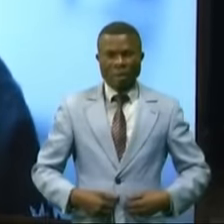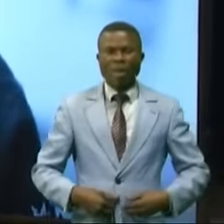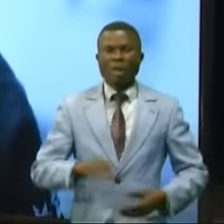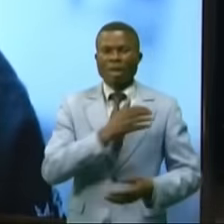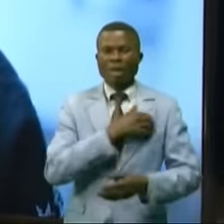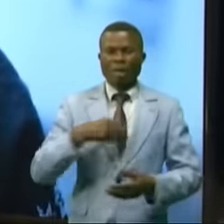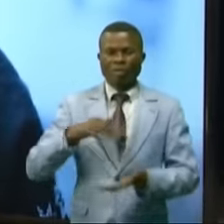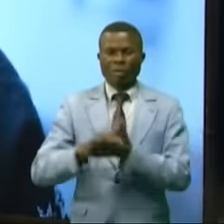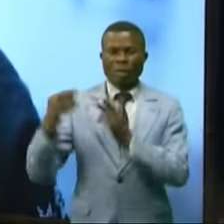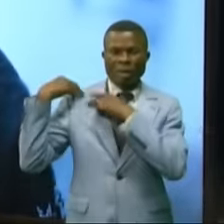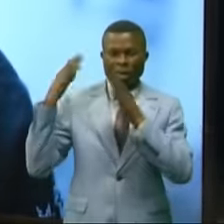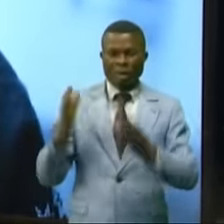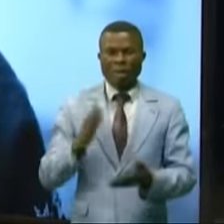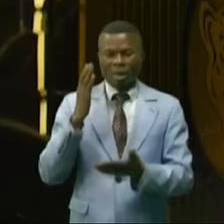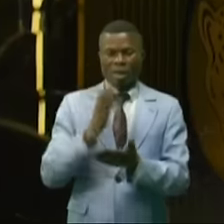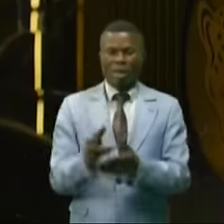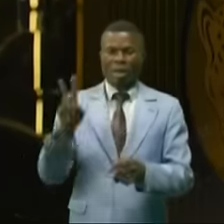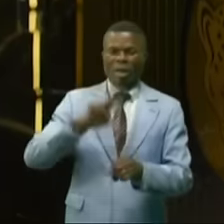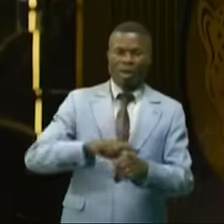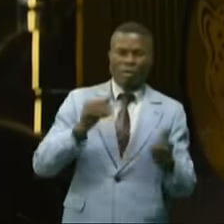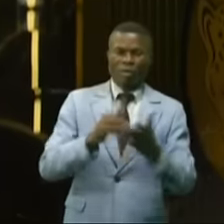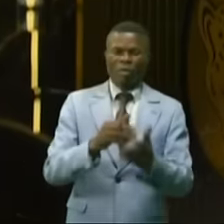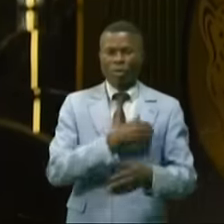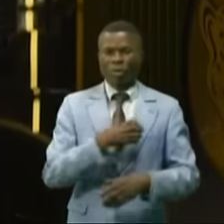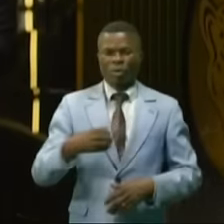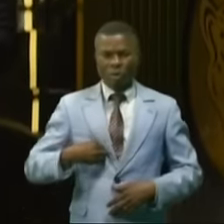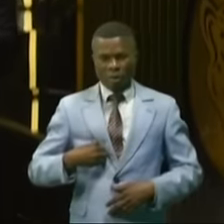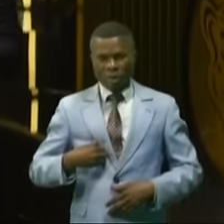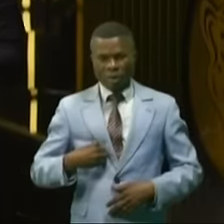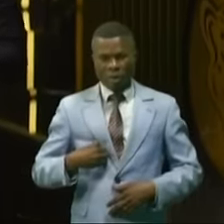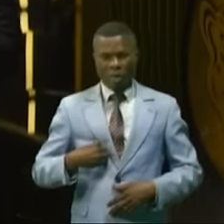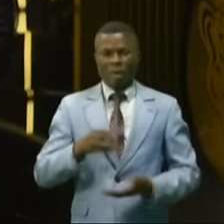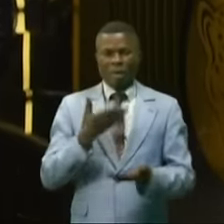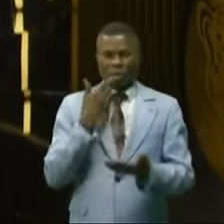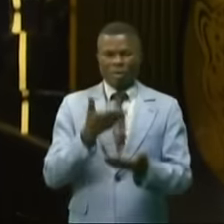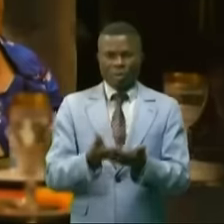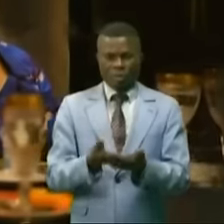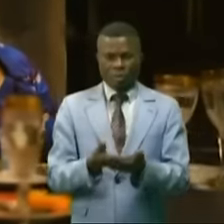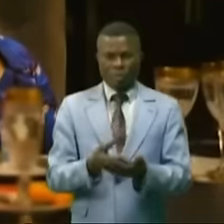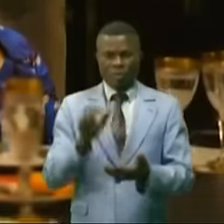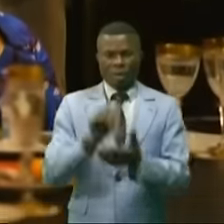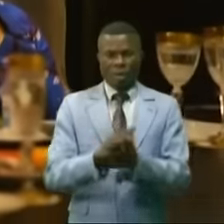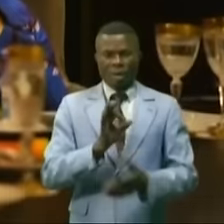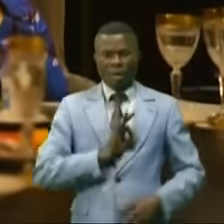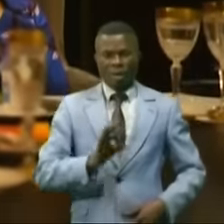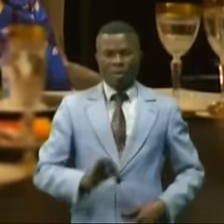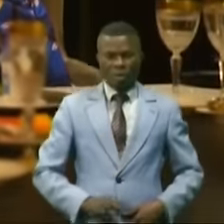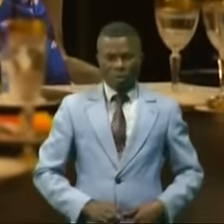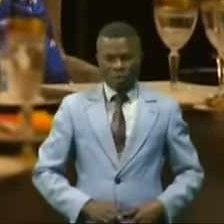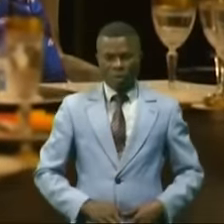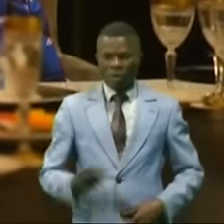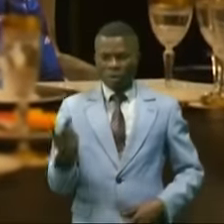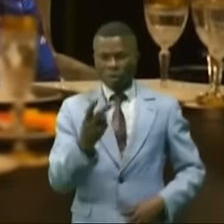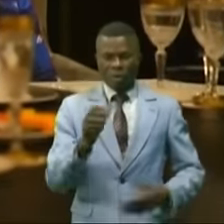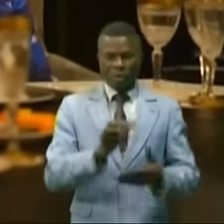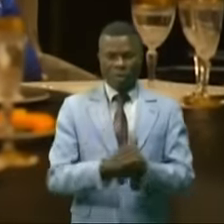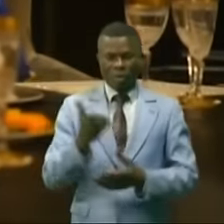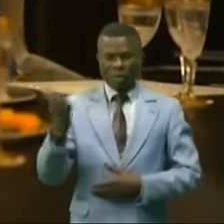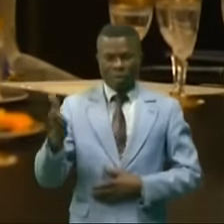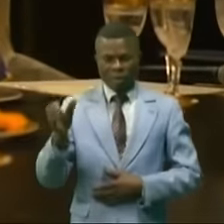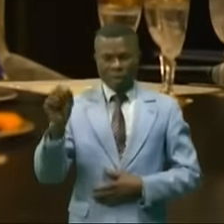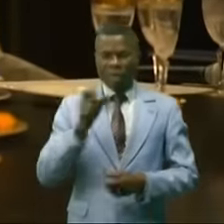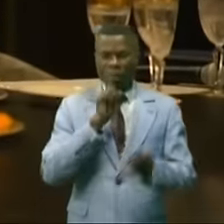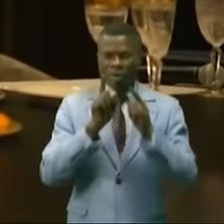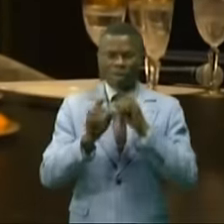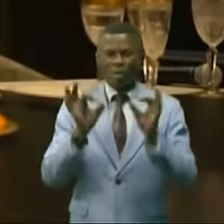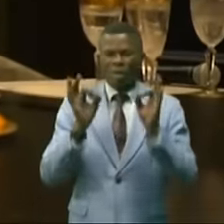femme et la lutte contre les violences basées sur le genre les ont meublées. Denise Nyakeru Tshisekedi et Tamara Vučić, c'est une convergence des